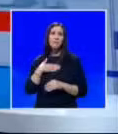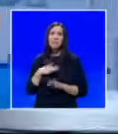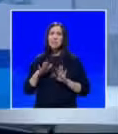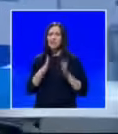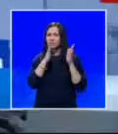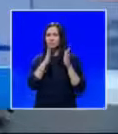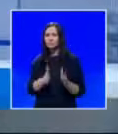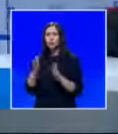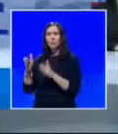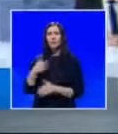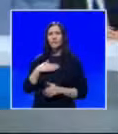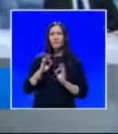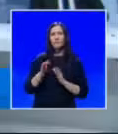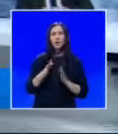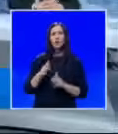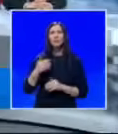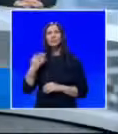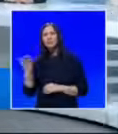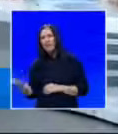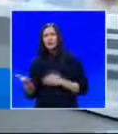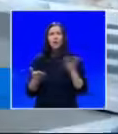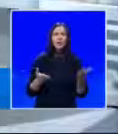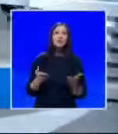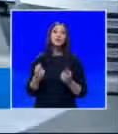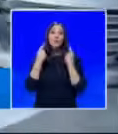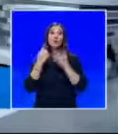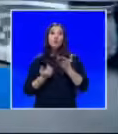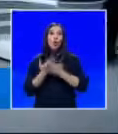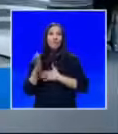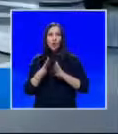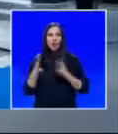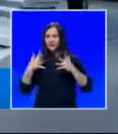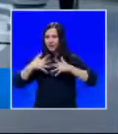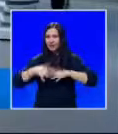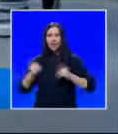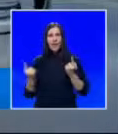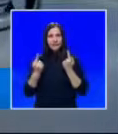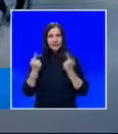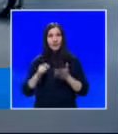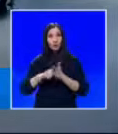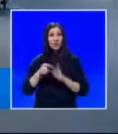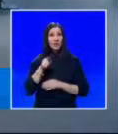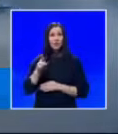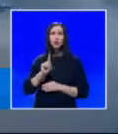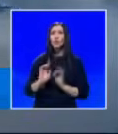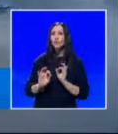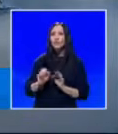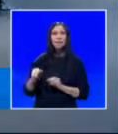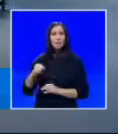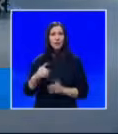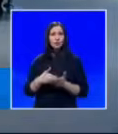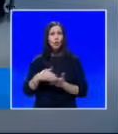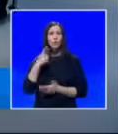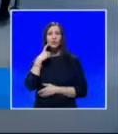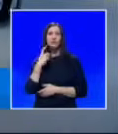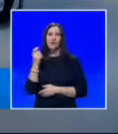субекти и т.н. Тези онези ще се появят някакви нови хора. Вижте, стратегическата инициатива е ключовата. Не той, който в момента бие, защото Борисов е много